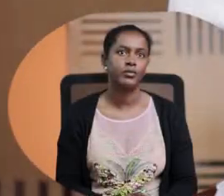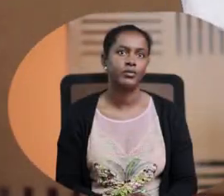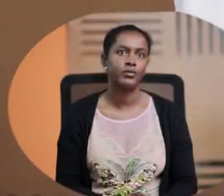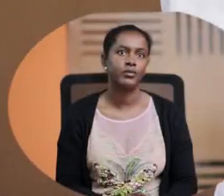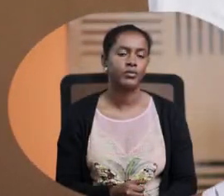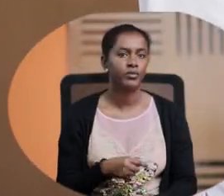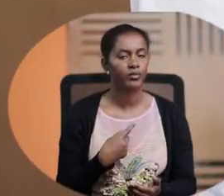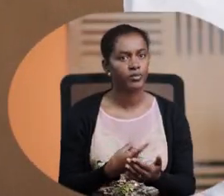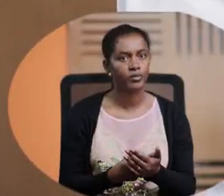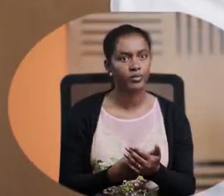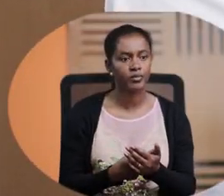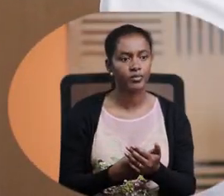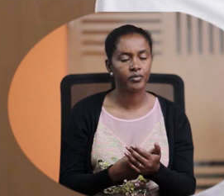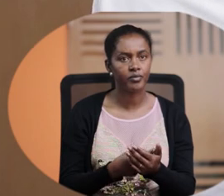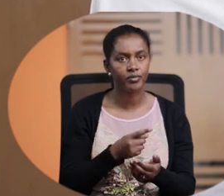kanaf grafi sarara